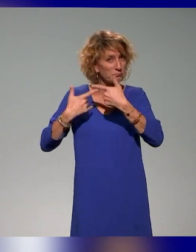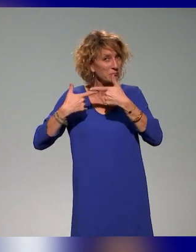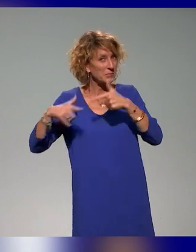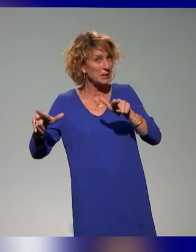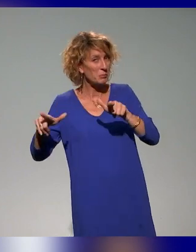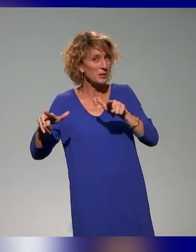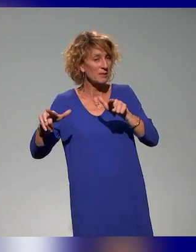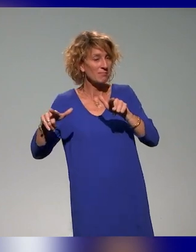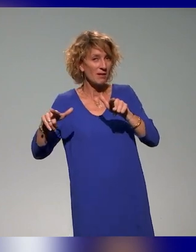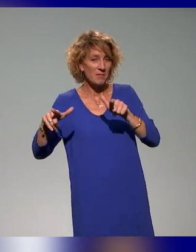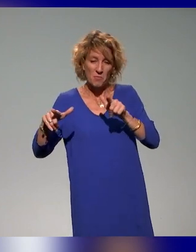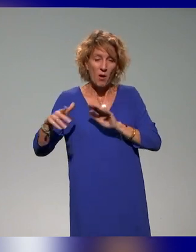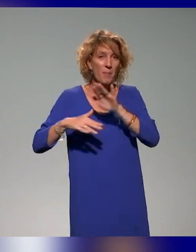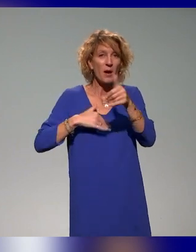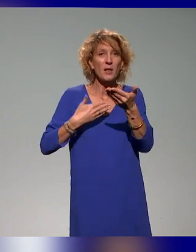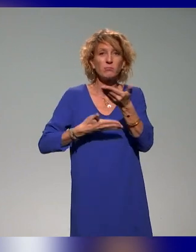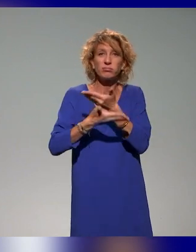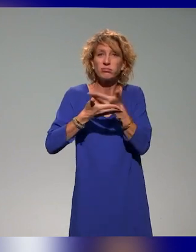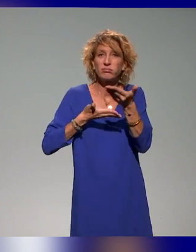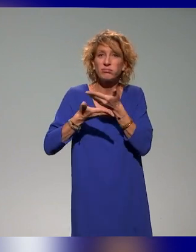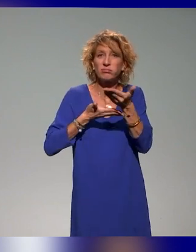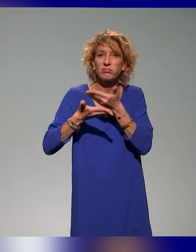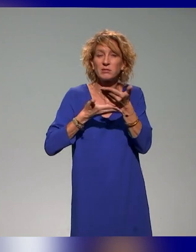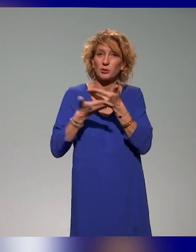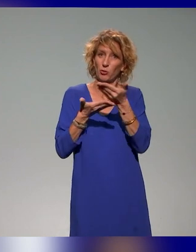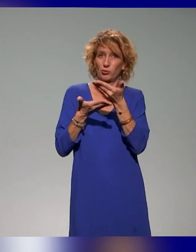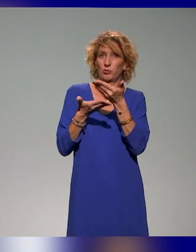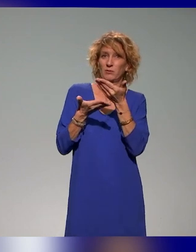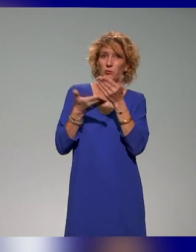puisse échanger sur ces questions.